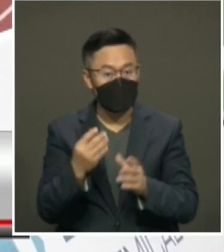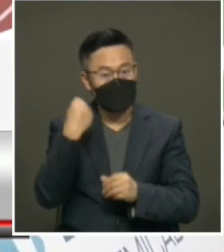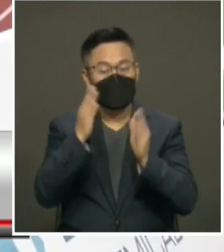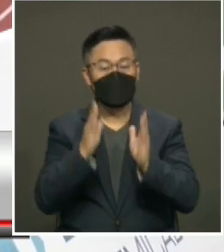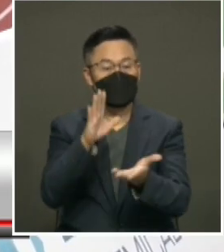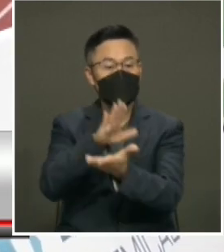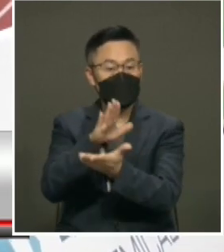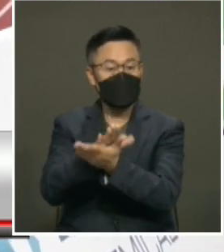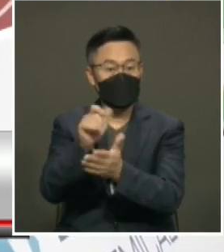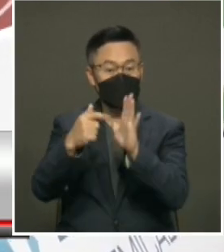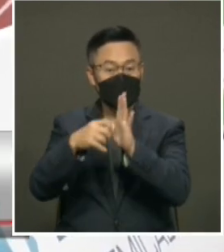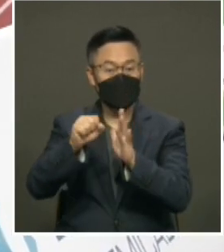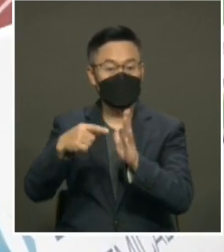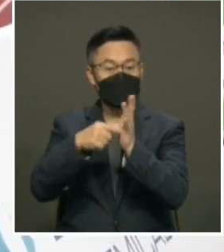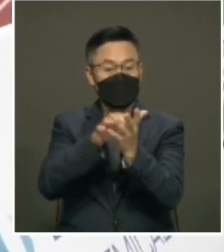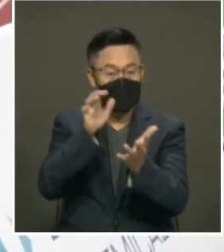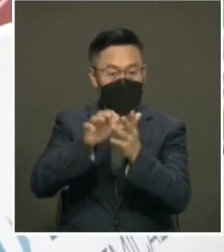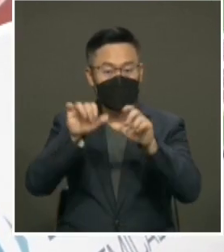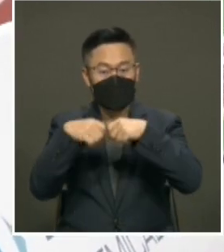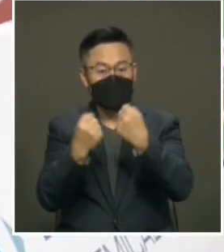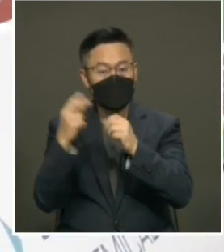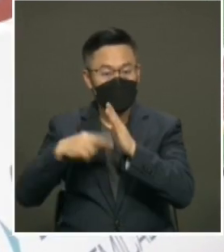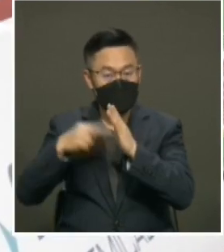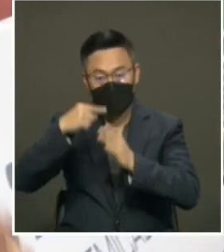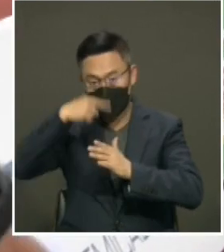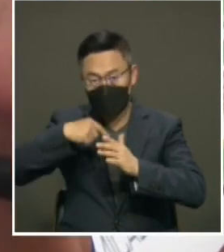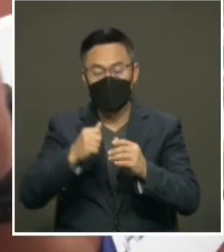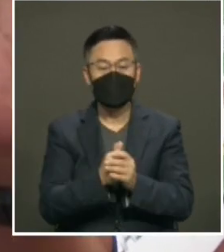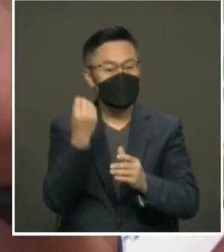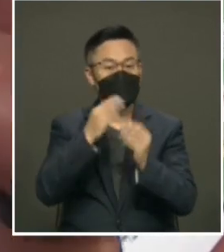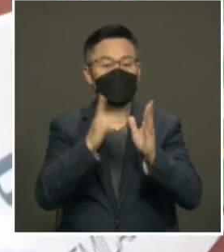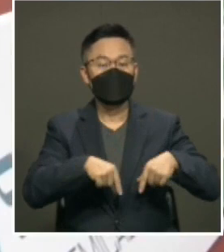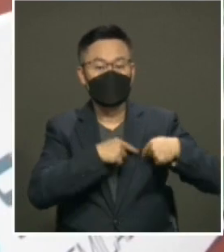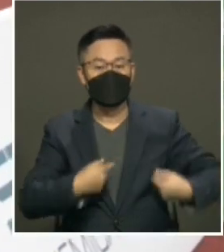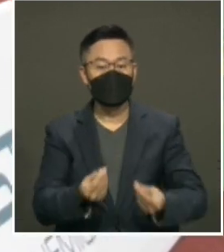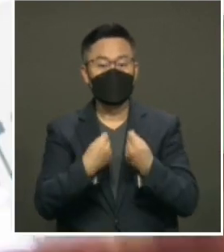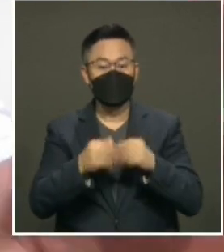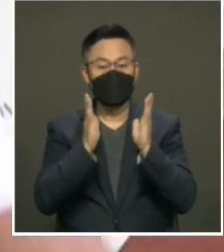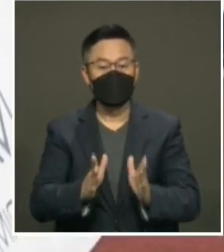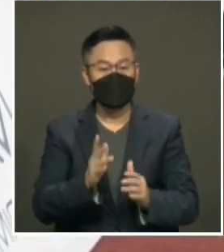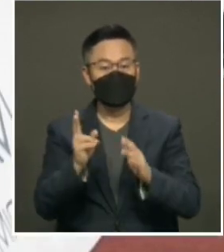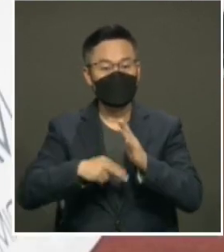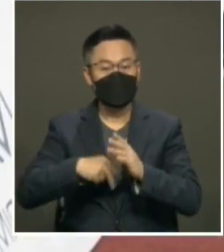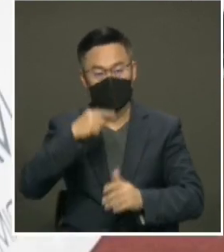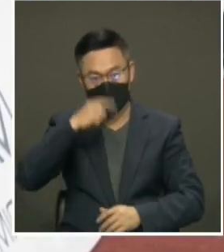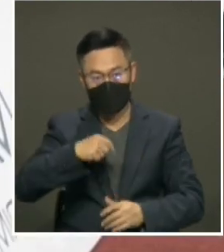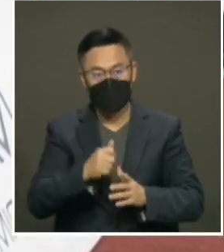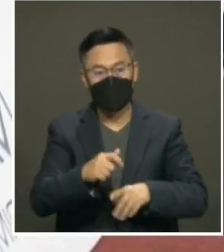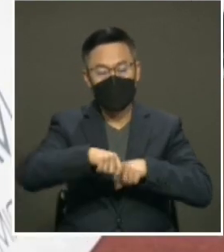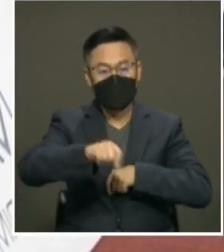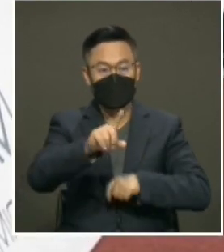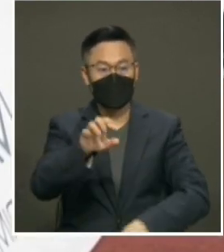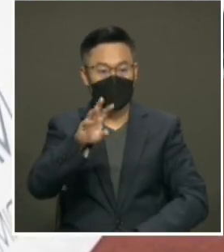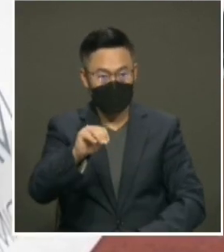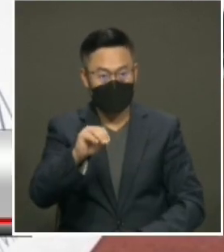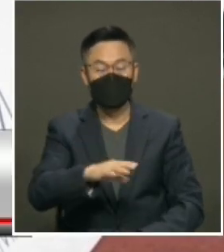รงเรียนอัสสัมชัญสมุทรปราการสมาคมกรีธาแห่งประเทศไทยและทุกกำลังใจที่ส่งมาให้บิล 100ถ้าร่